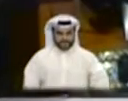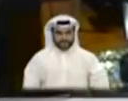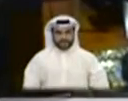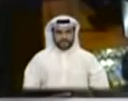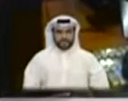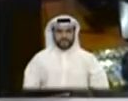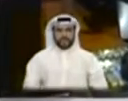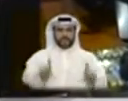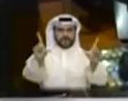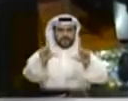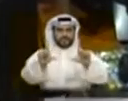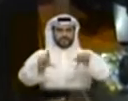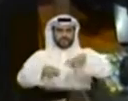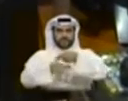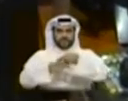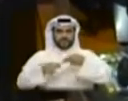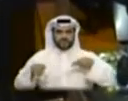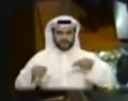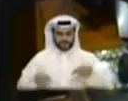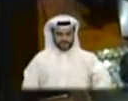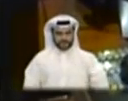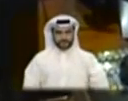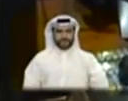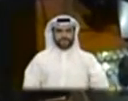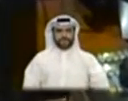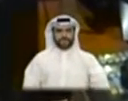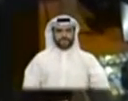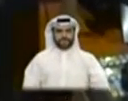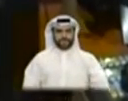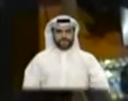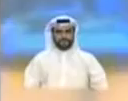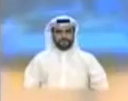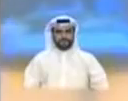الكويتي. لما أبو علاوي، تلفزيون دولة الكويت.